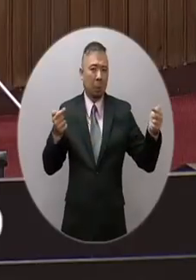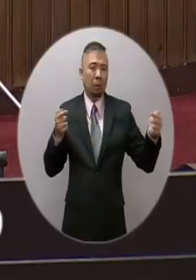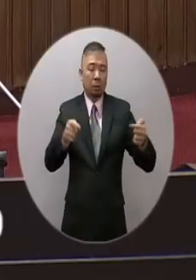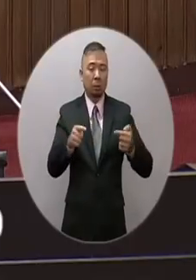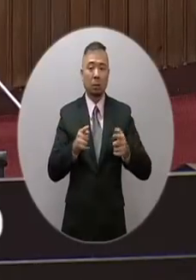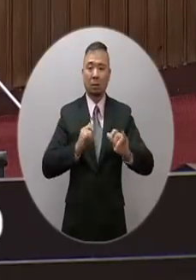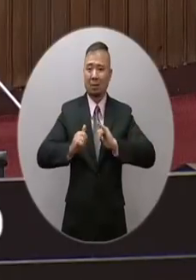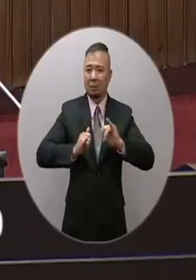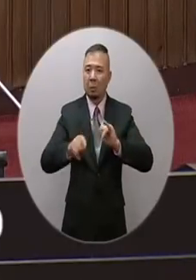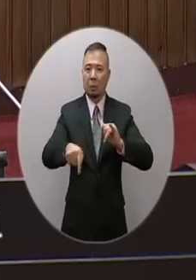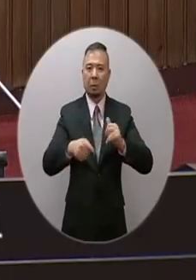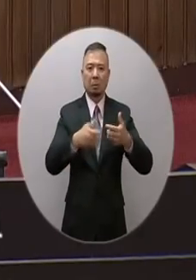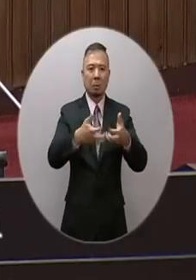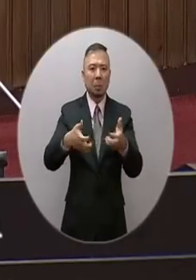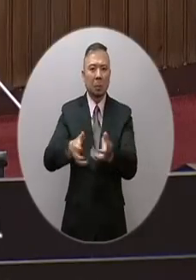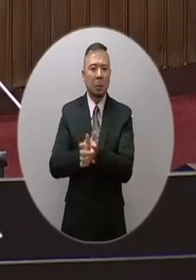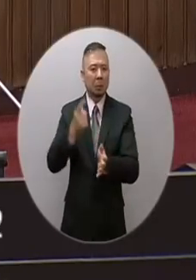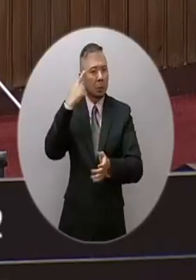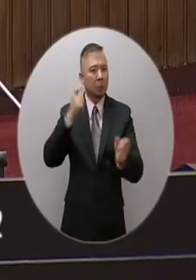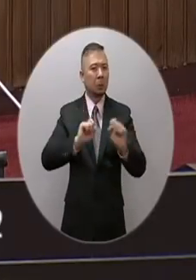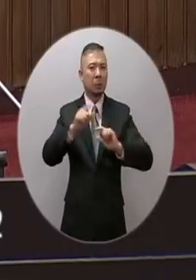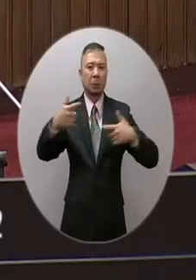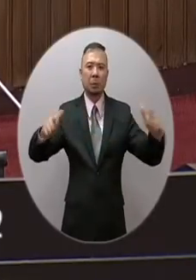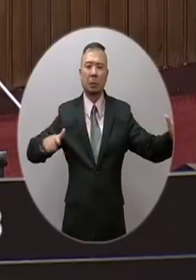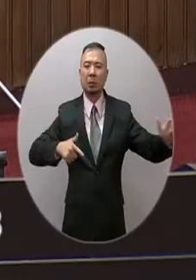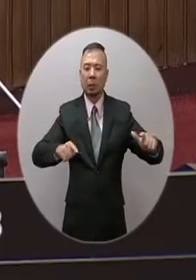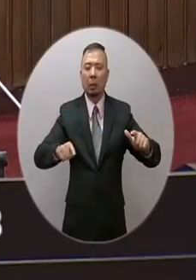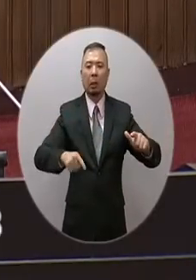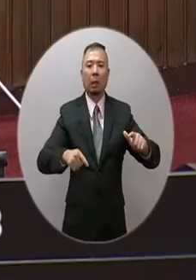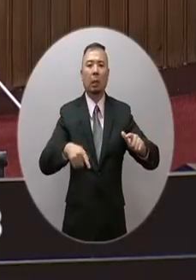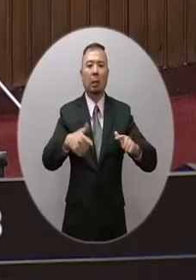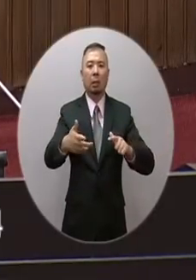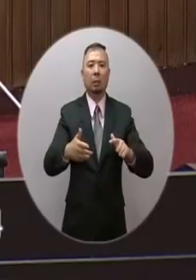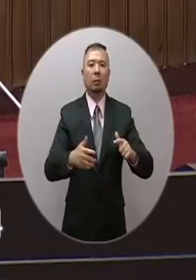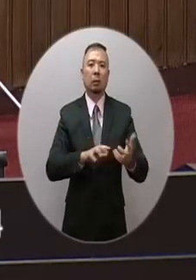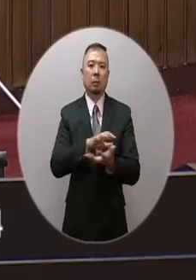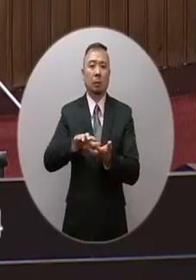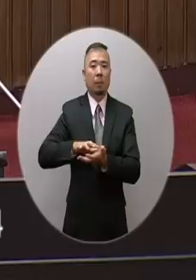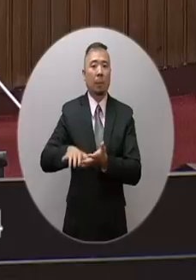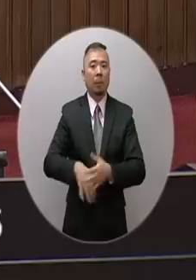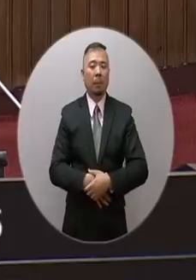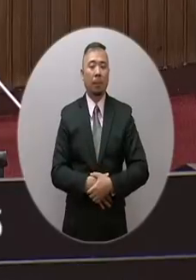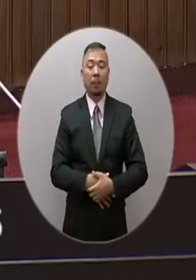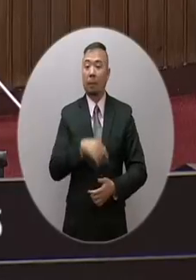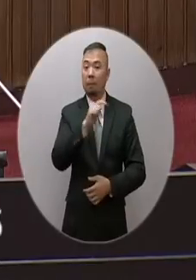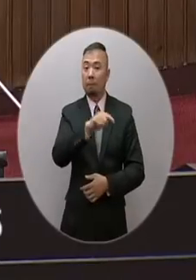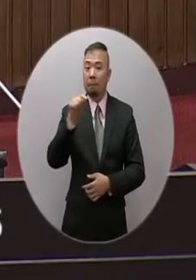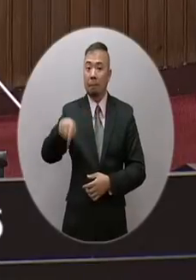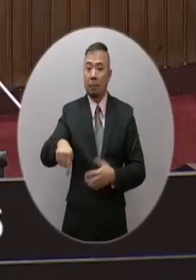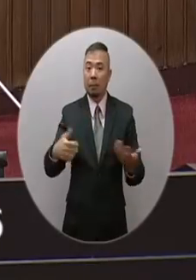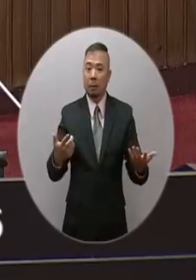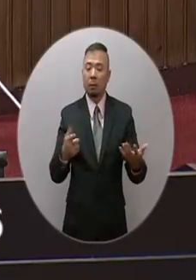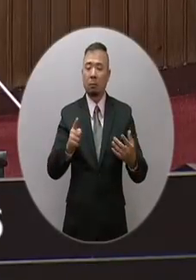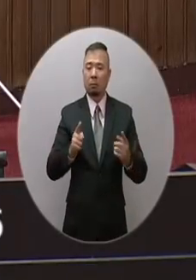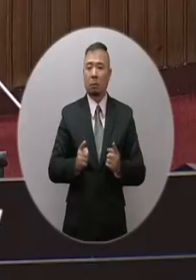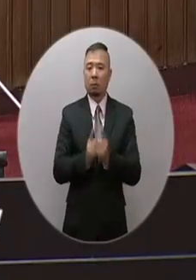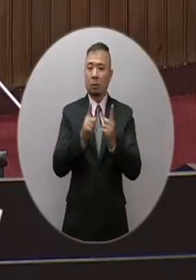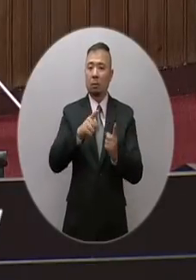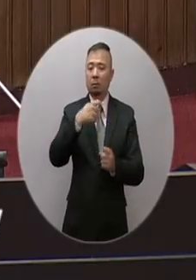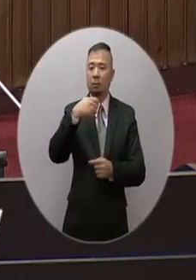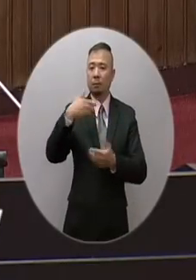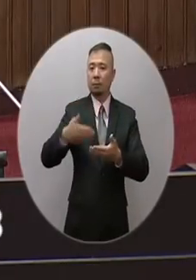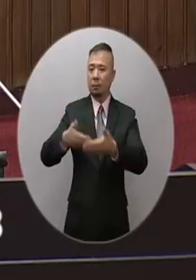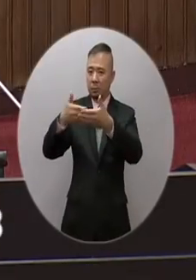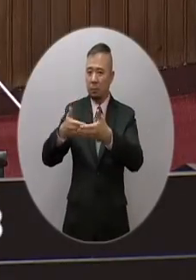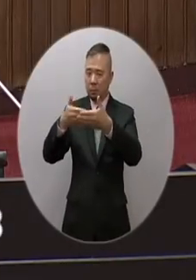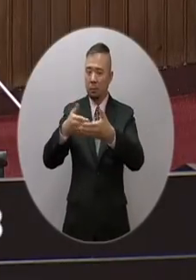当中。不受统独局限的多数人，面对两岸差距继续扩大，大陆对台